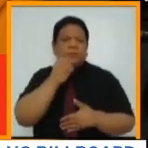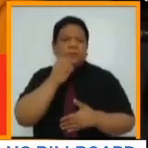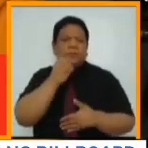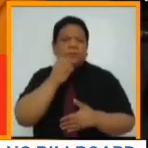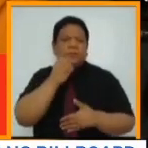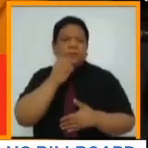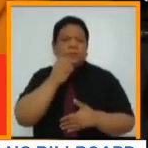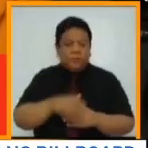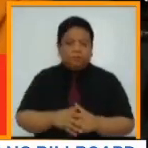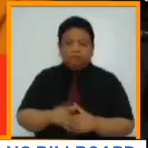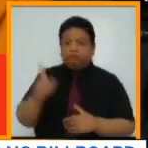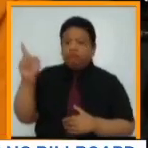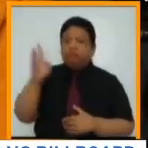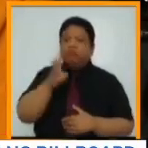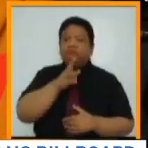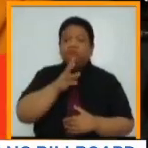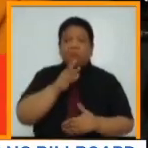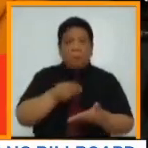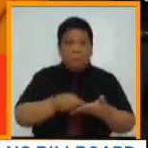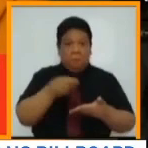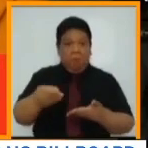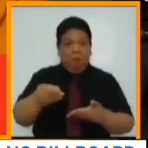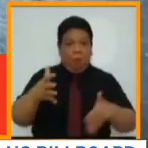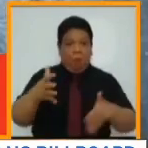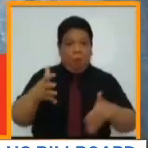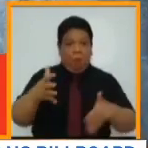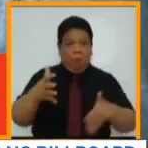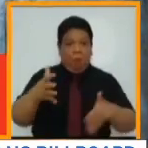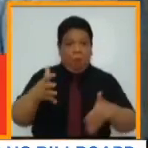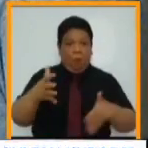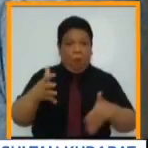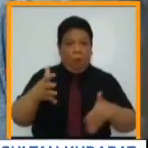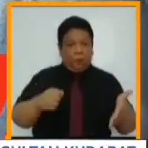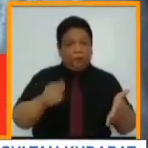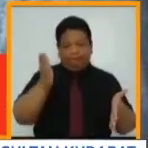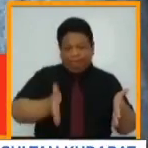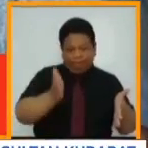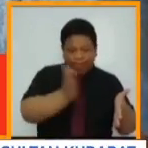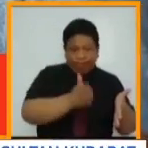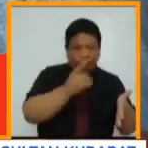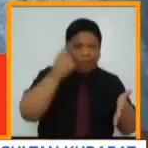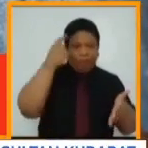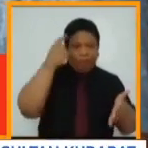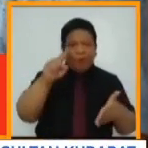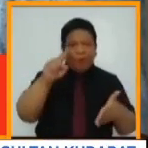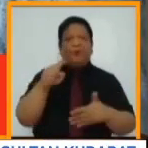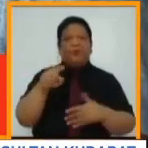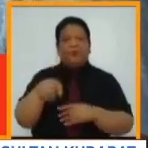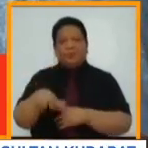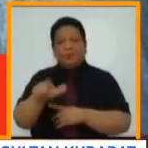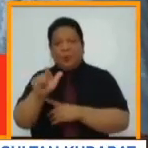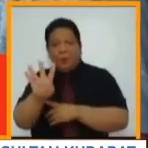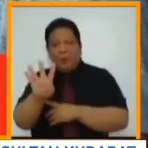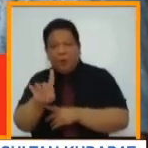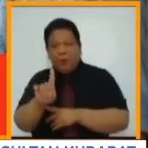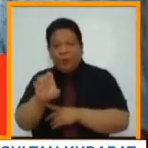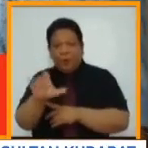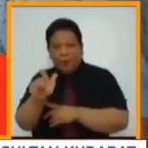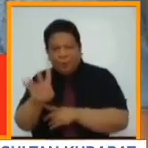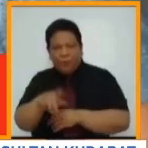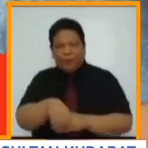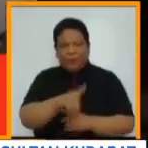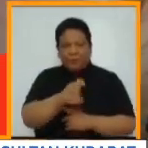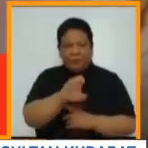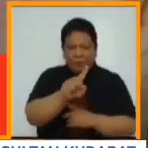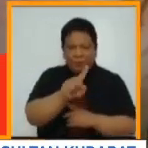pang Noche Buena tsaka medyo noche. Pang rekado mo siya sa ibang mga putahe gaya ng limbawa,